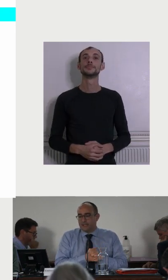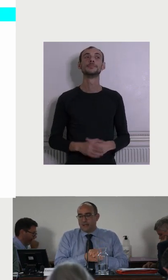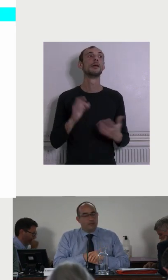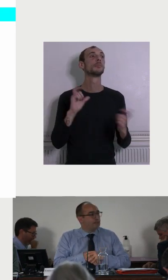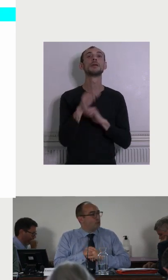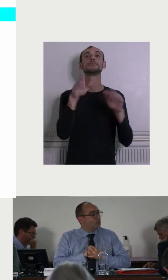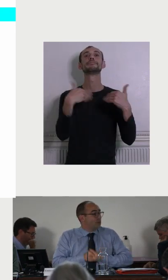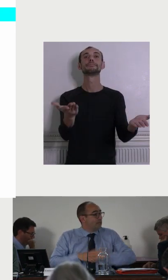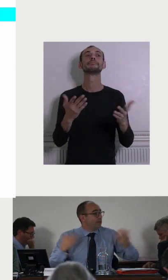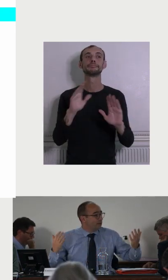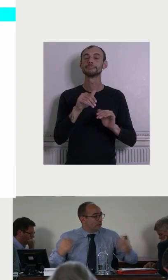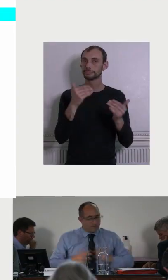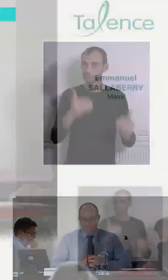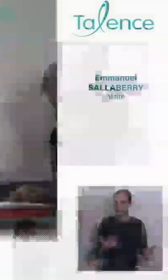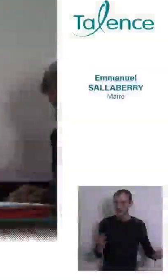très nombreuses années